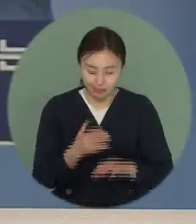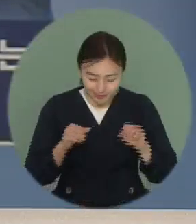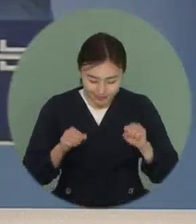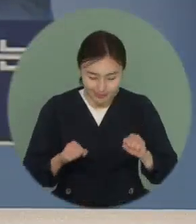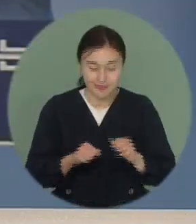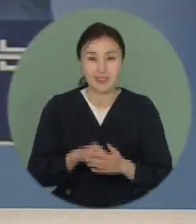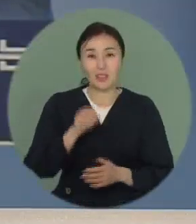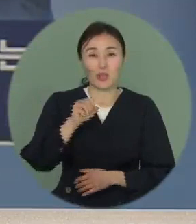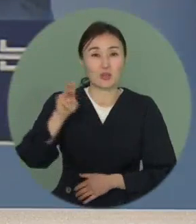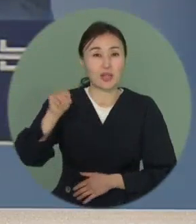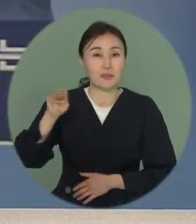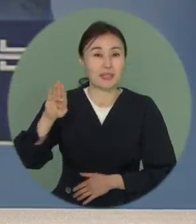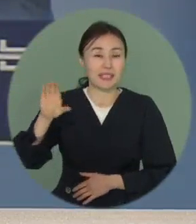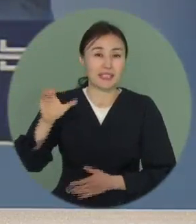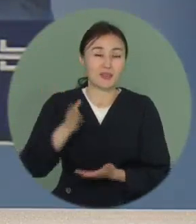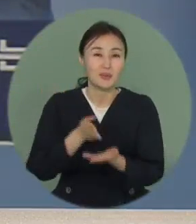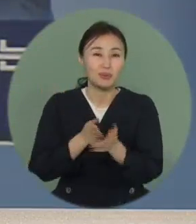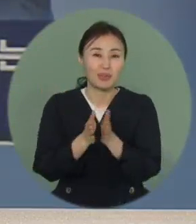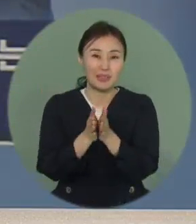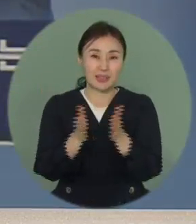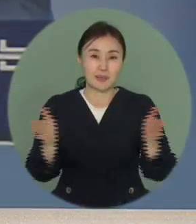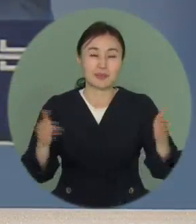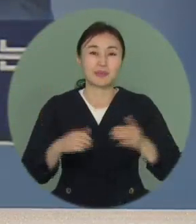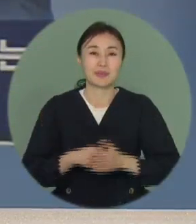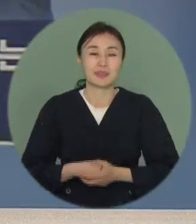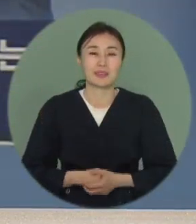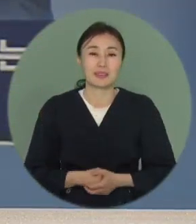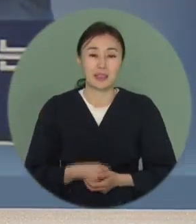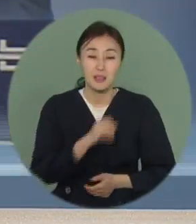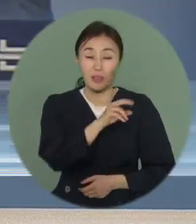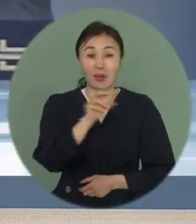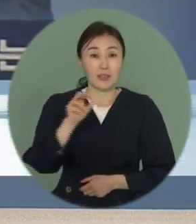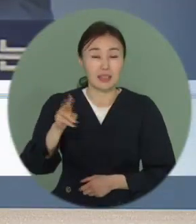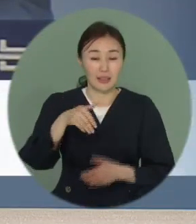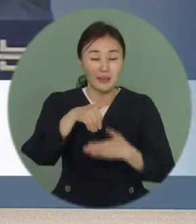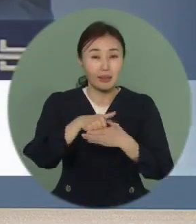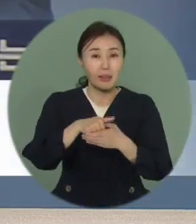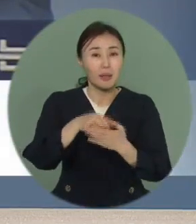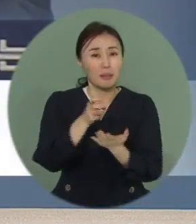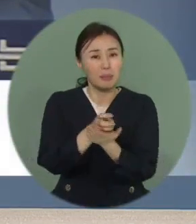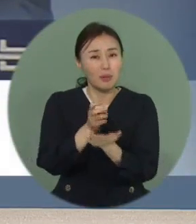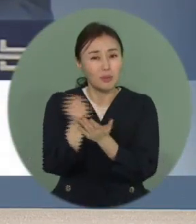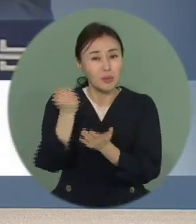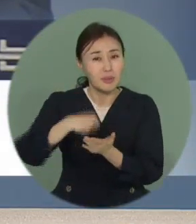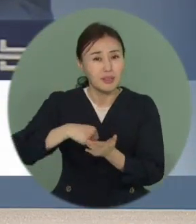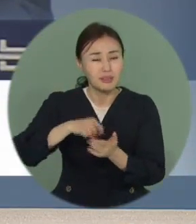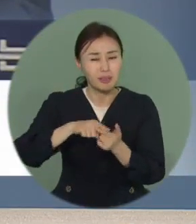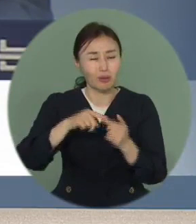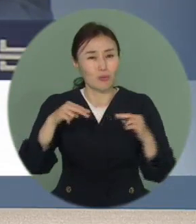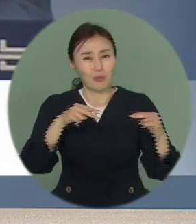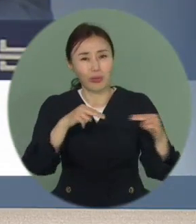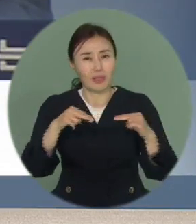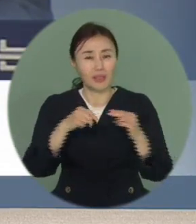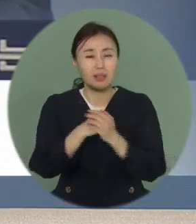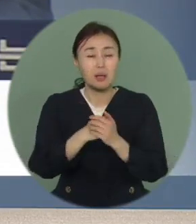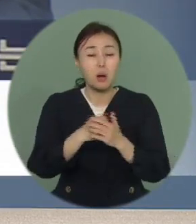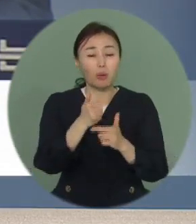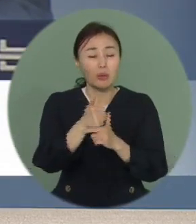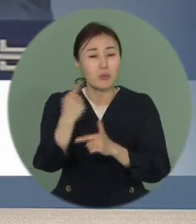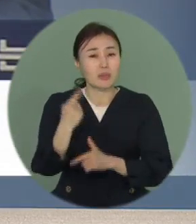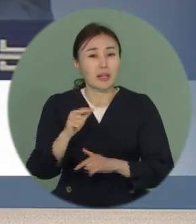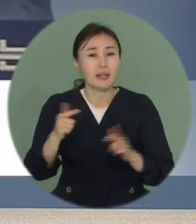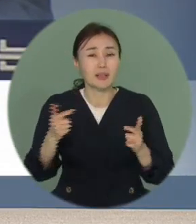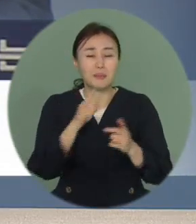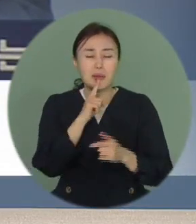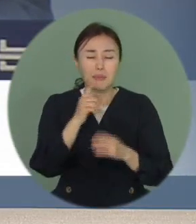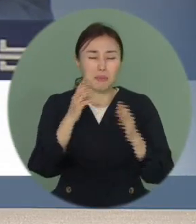여러분 안녕하십니까 광주 NBC 뉴스 데스크입니다 여야의 선거법 위반 공방 속에 호남에는 왜 오지 않는지를 두고 말이